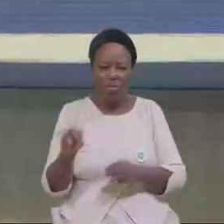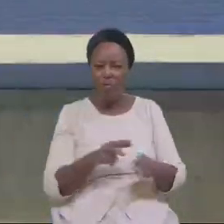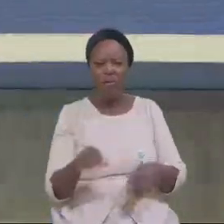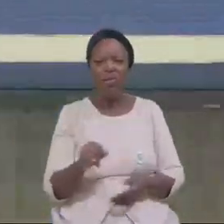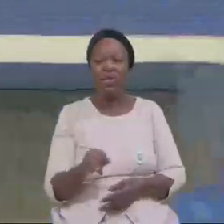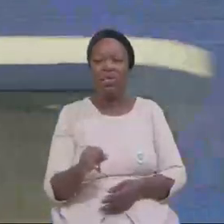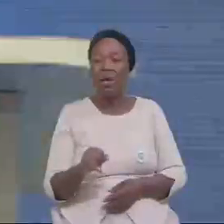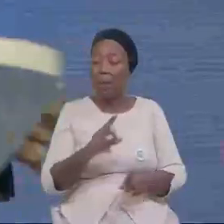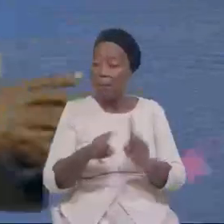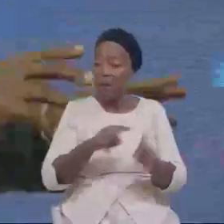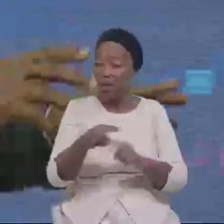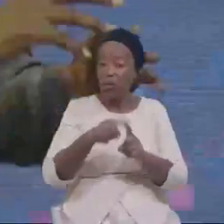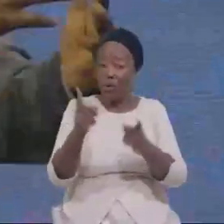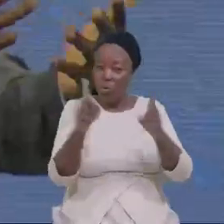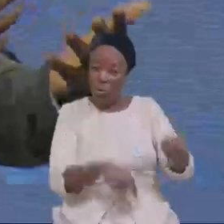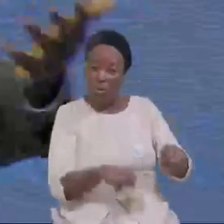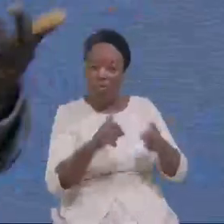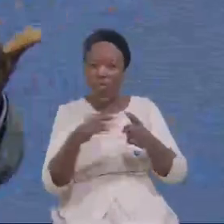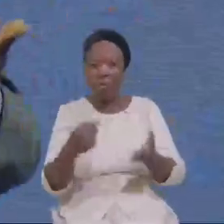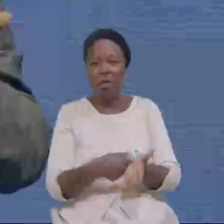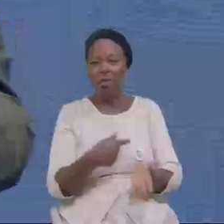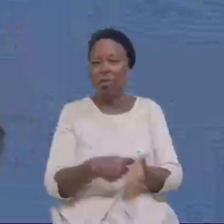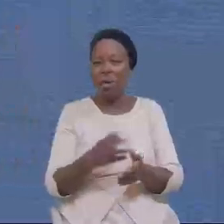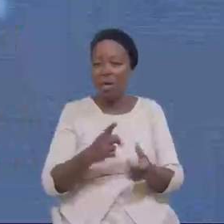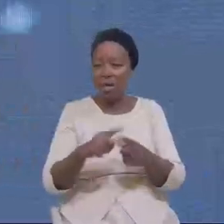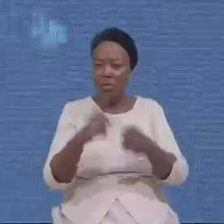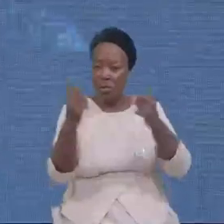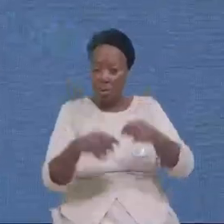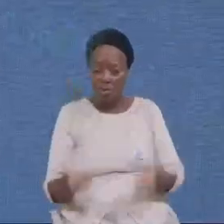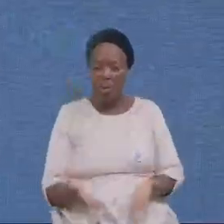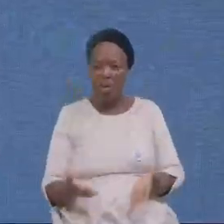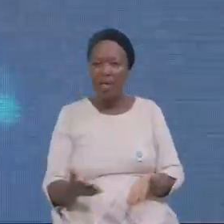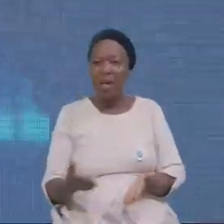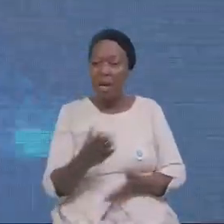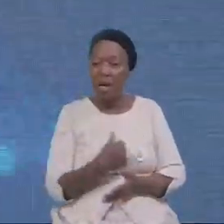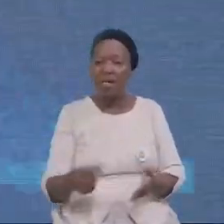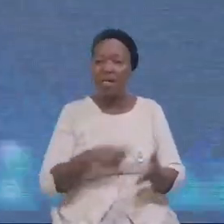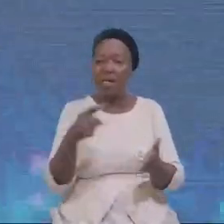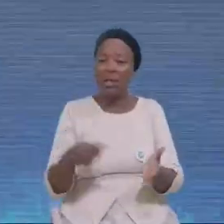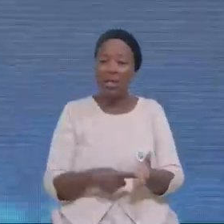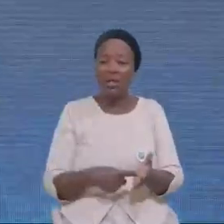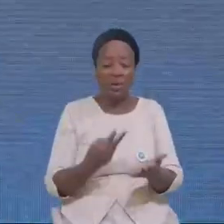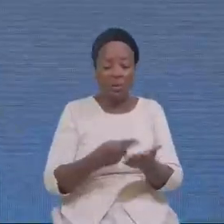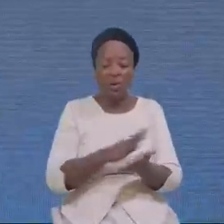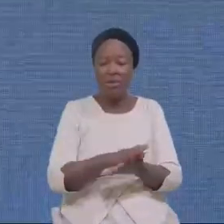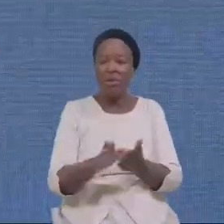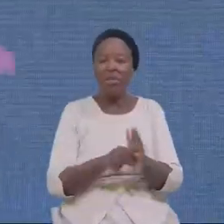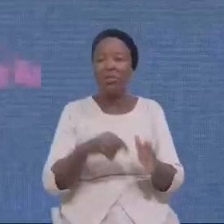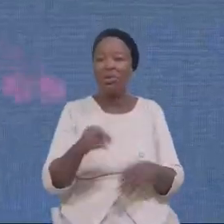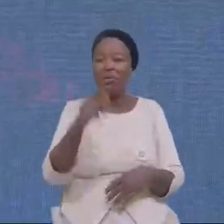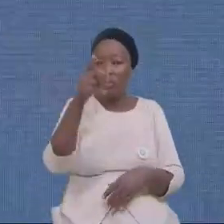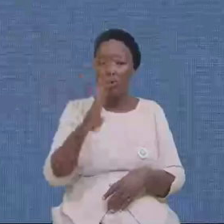mais quand tu viens à l'évangile, et tu viens ici, et cette justice de Dieu